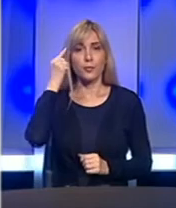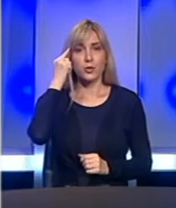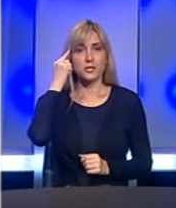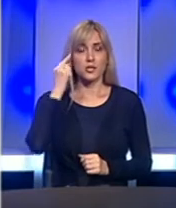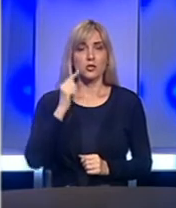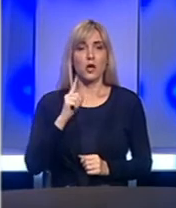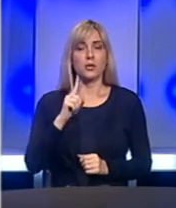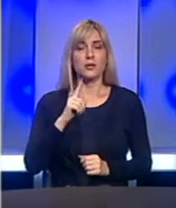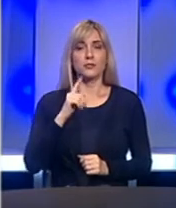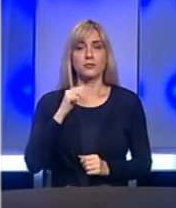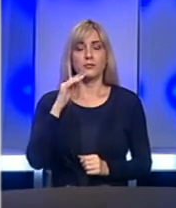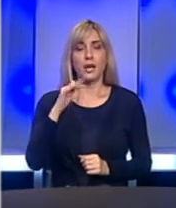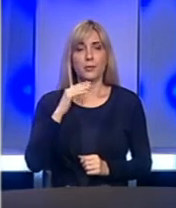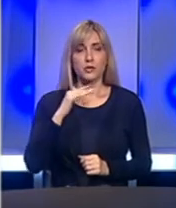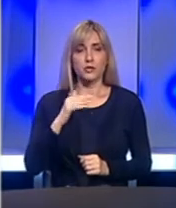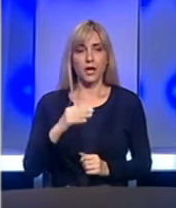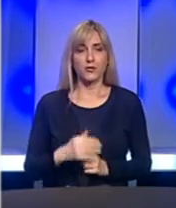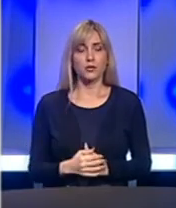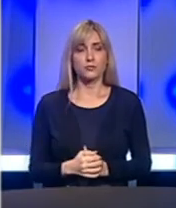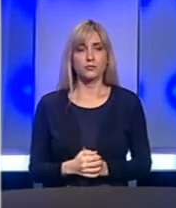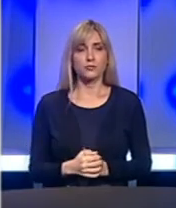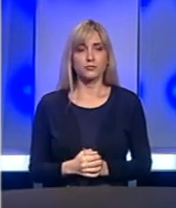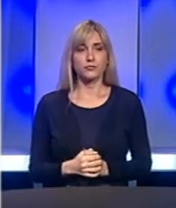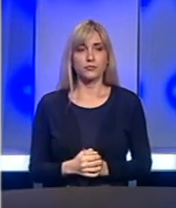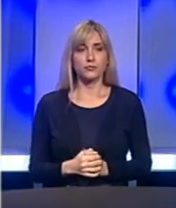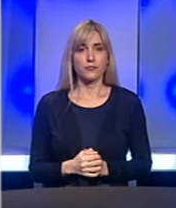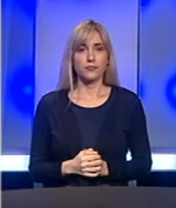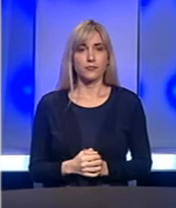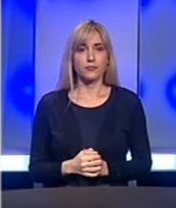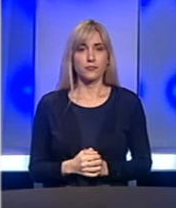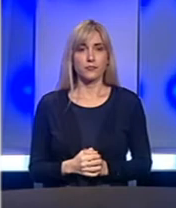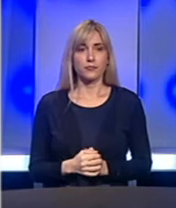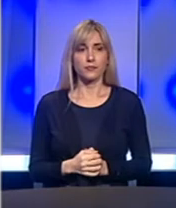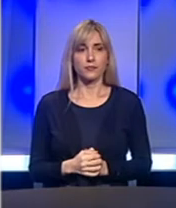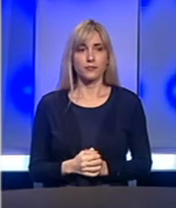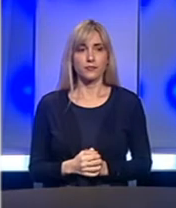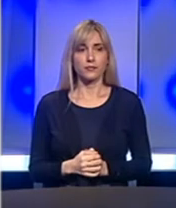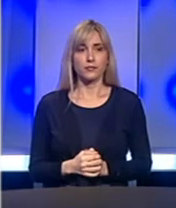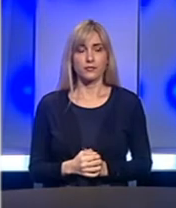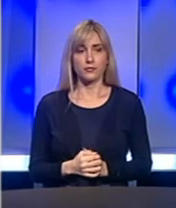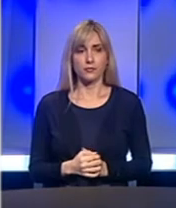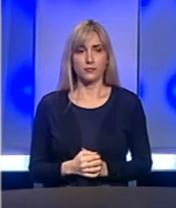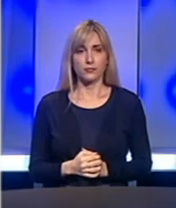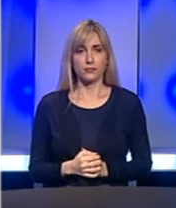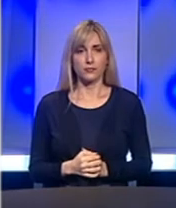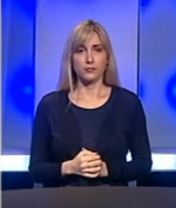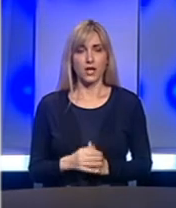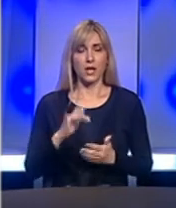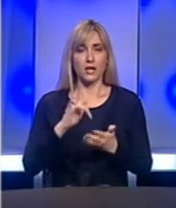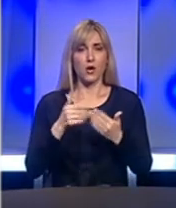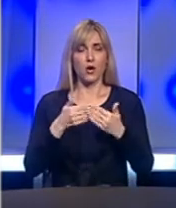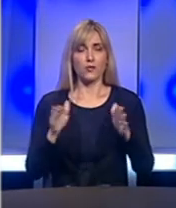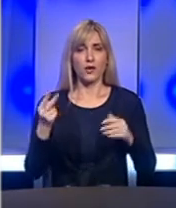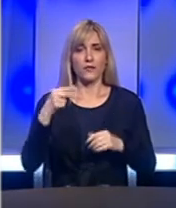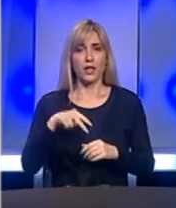i prepričavaju. A Memorijalni centar Potočari, formalno otvoren 2003. godine, mjesto